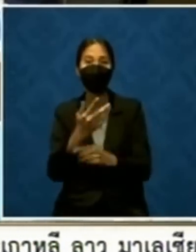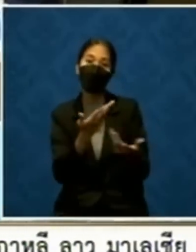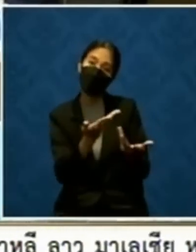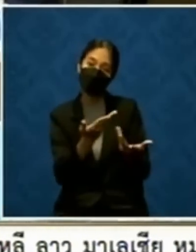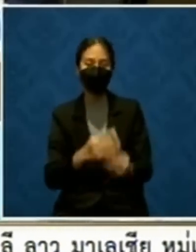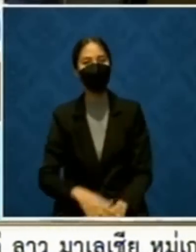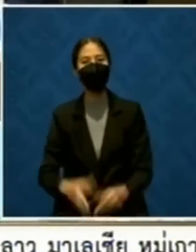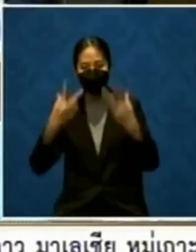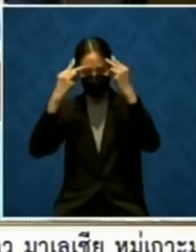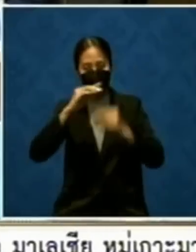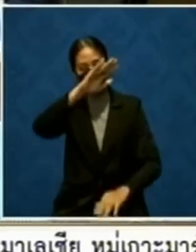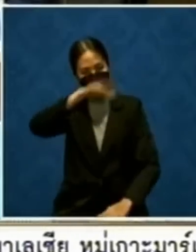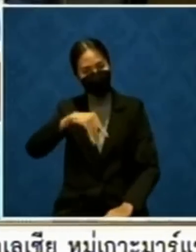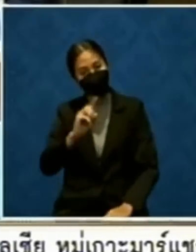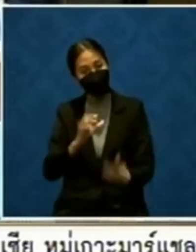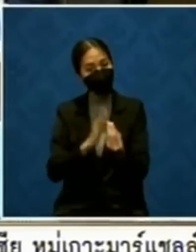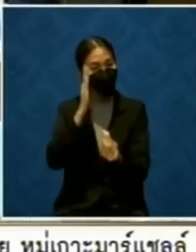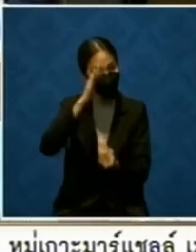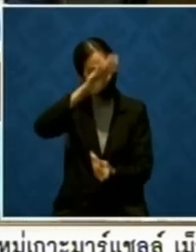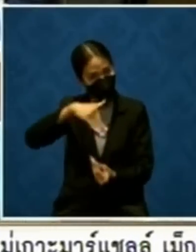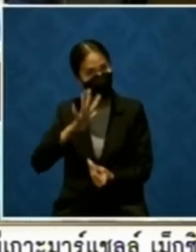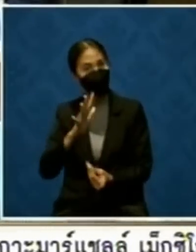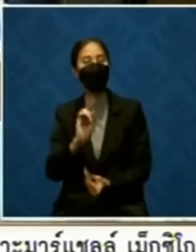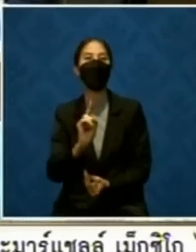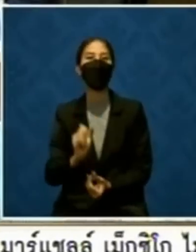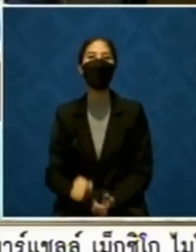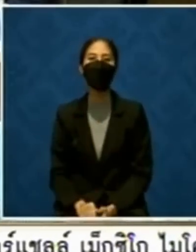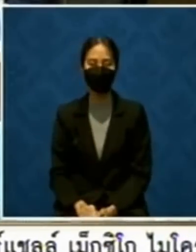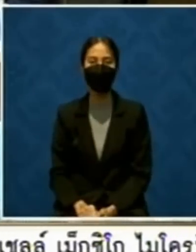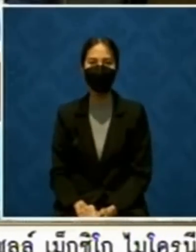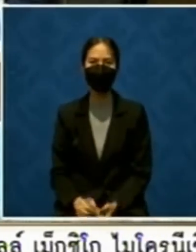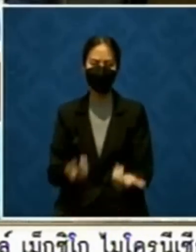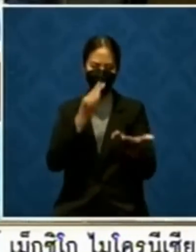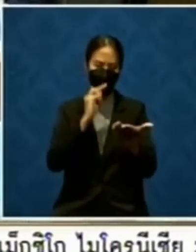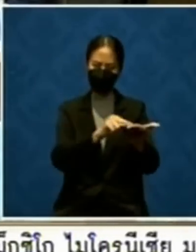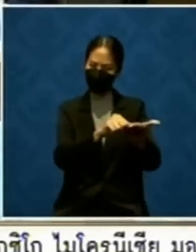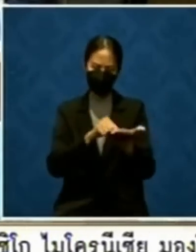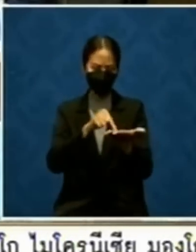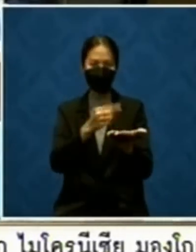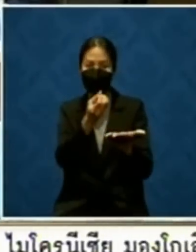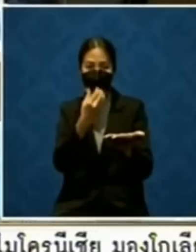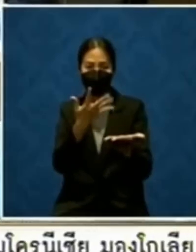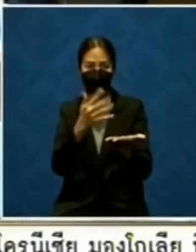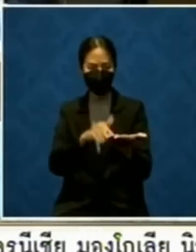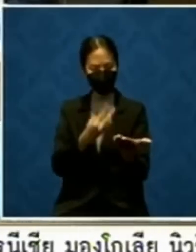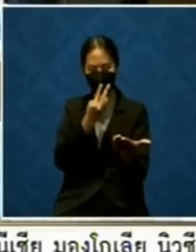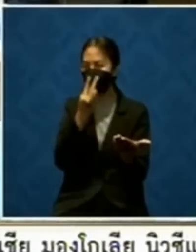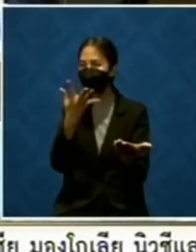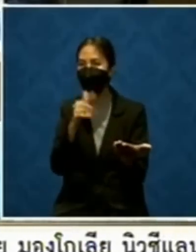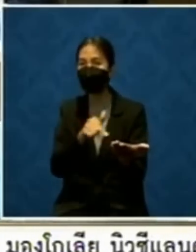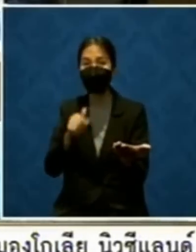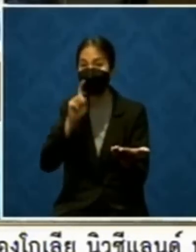้าหอมครัในนงศ su ไม่ได้แ้งมครั แจ้งมยครัผมไมเหนั่ศ climbed